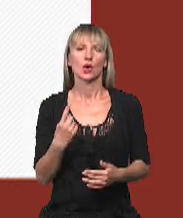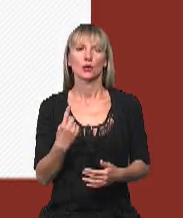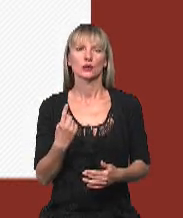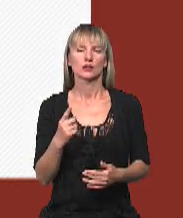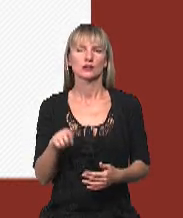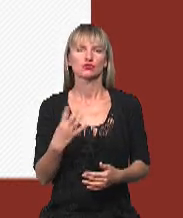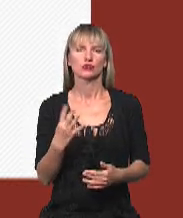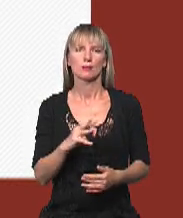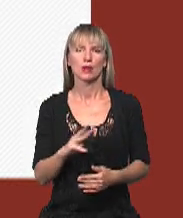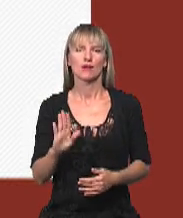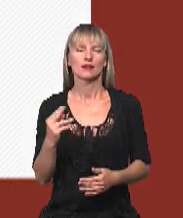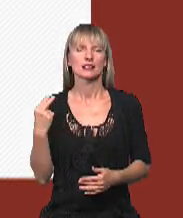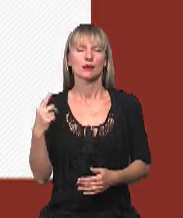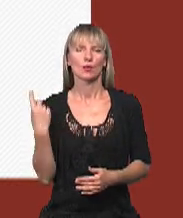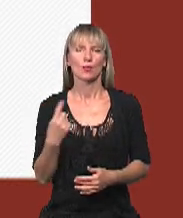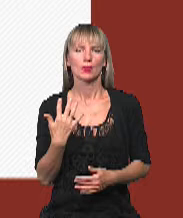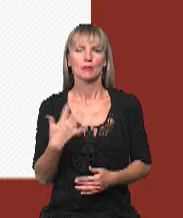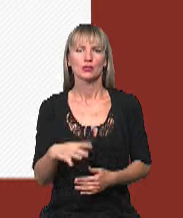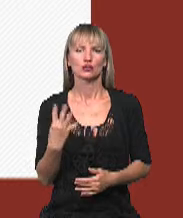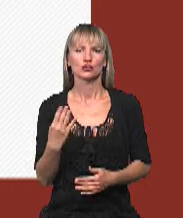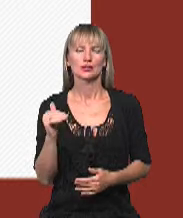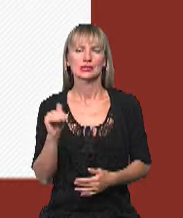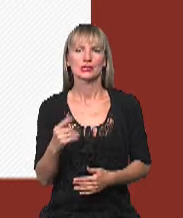1,4 мільйона, і в Запорізькій області ми бачимо